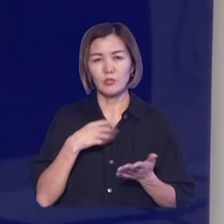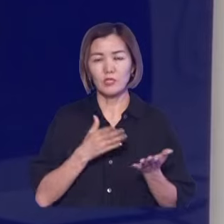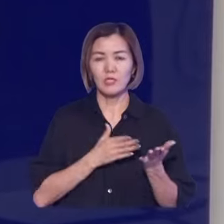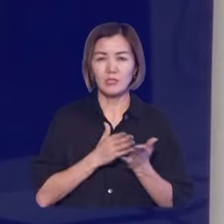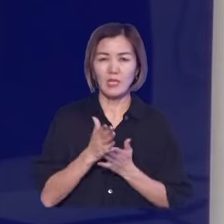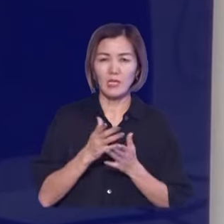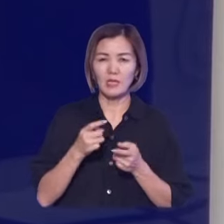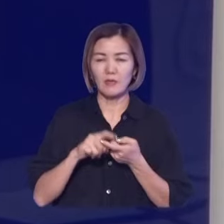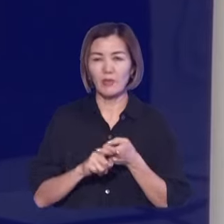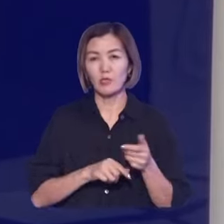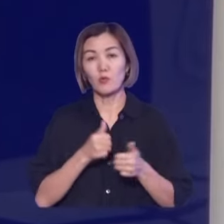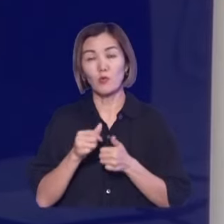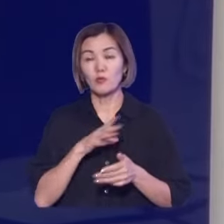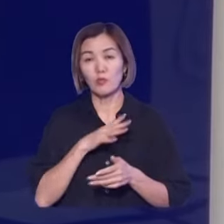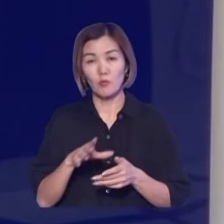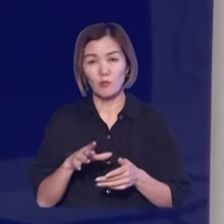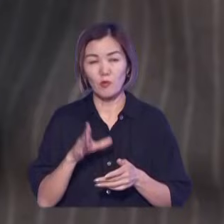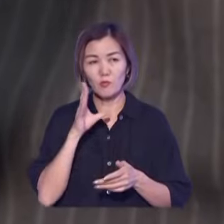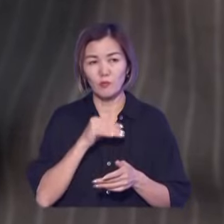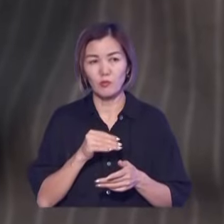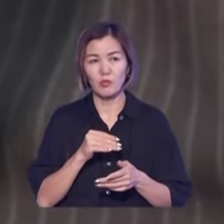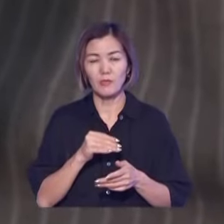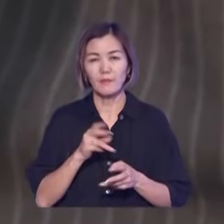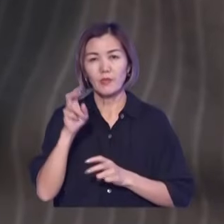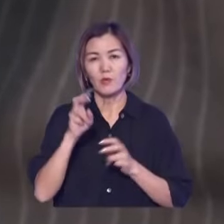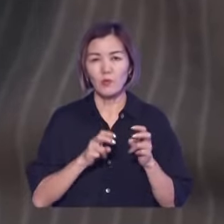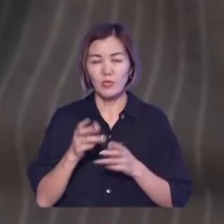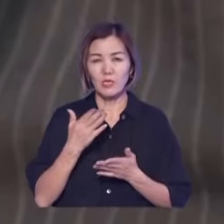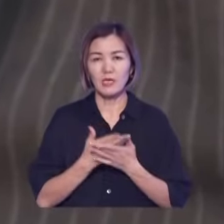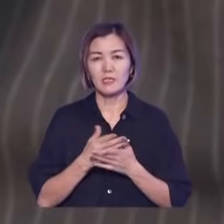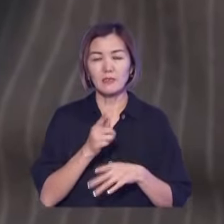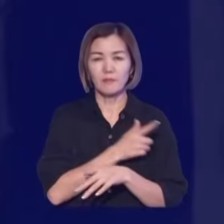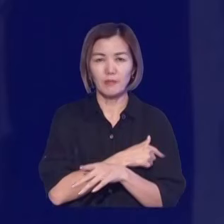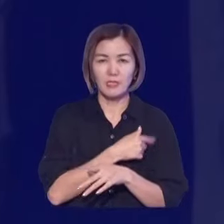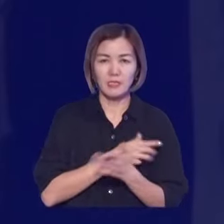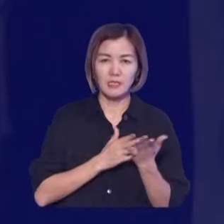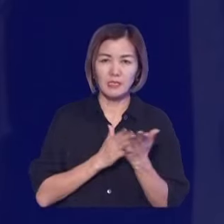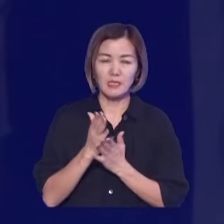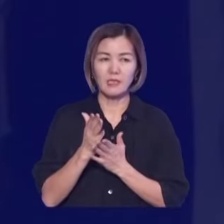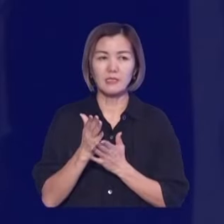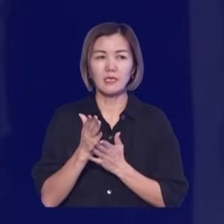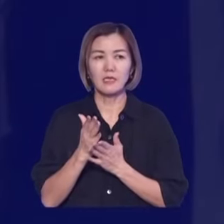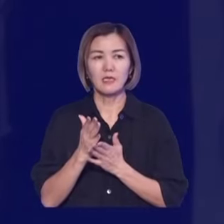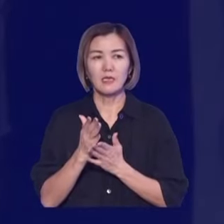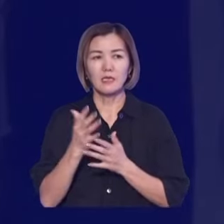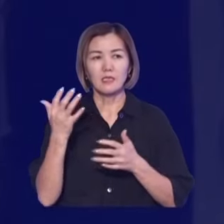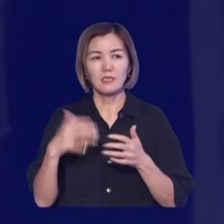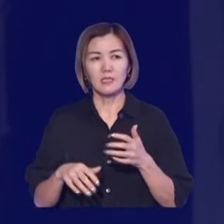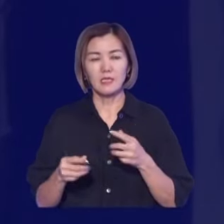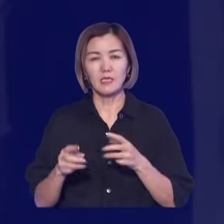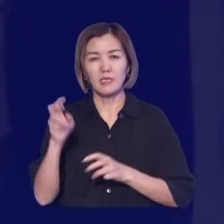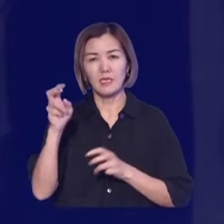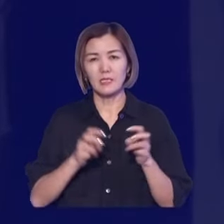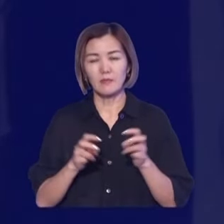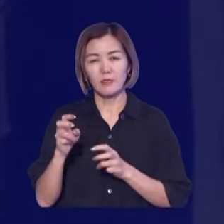ондай конкурстар болмауы да мүмкін. Сол себептен өнеркәсіп болсын, немесе медицина саласы, немесе орта кәсіптік білім